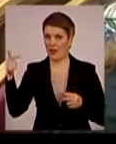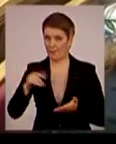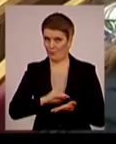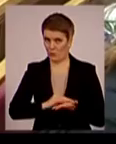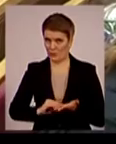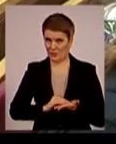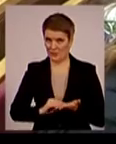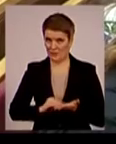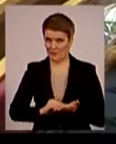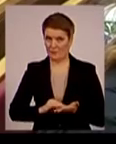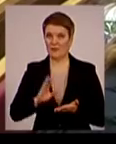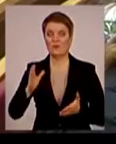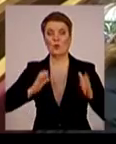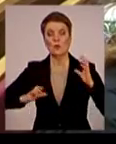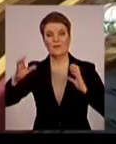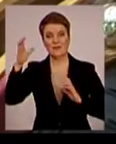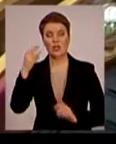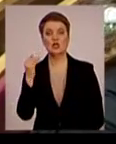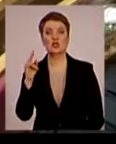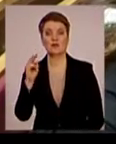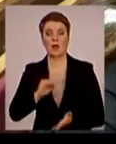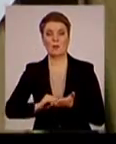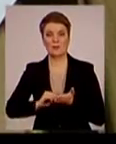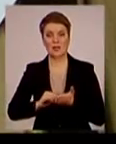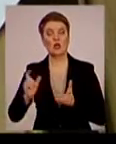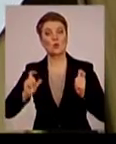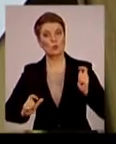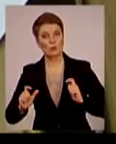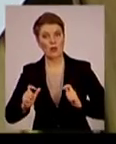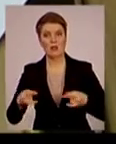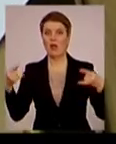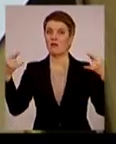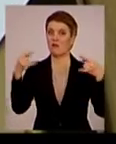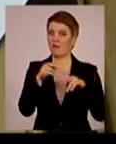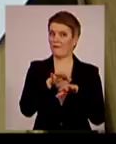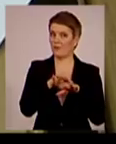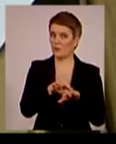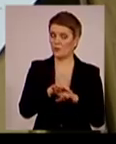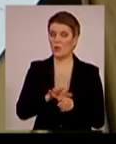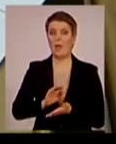Тараса Шевченка не тільки студенти, але й телеведучі, письменники і журналісти.